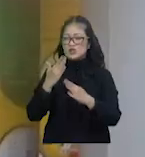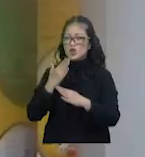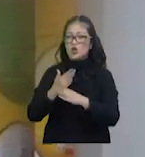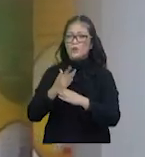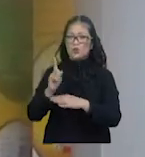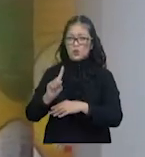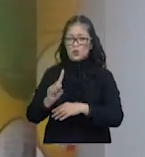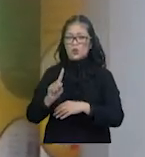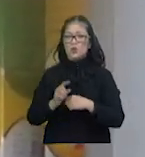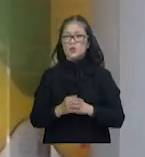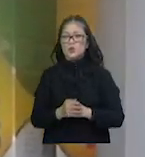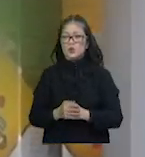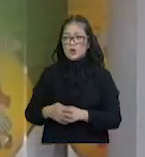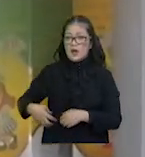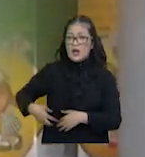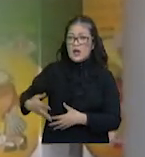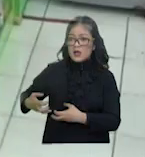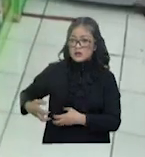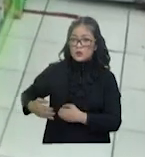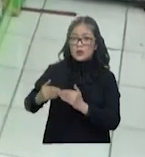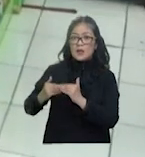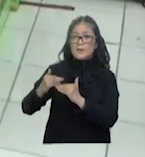kasus gagal ginjal akut kian merebak.